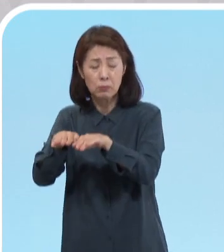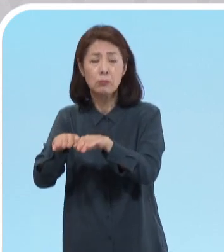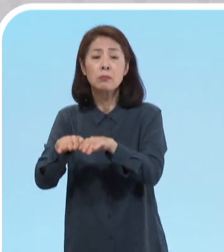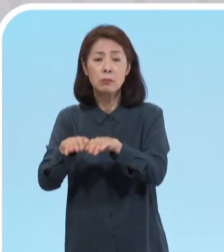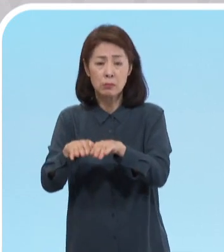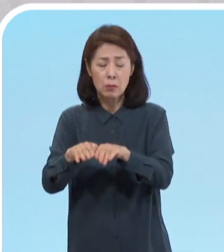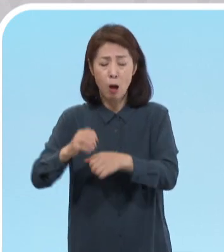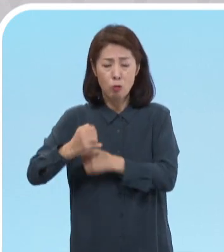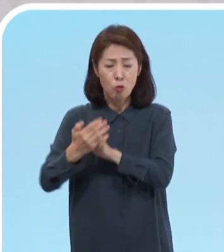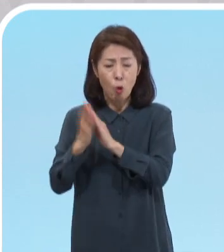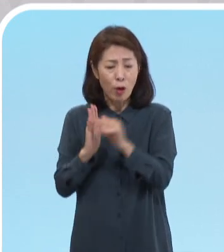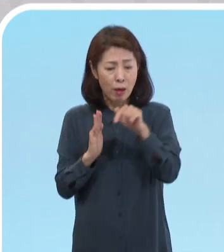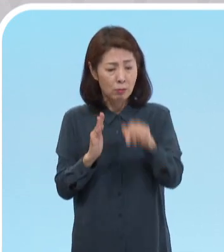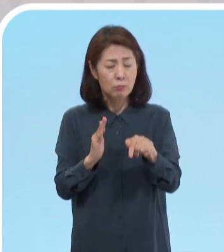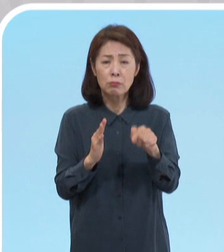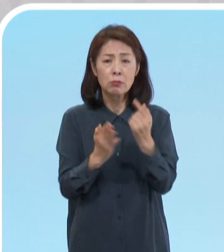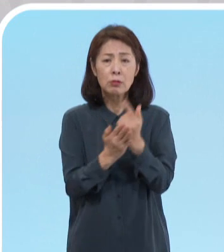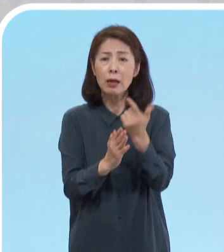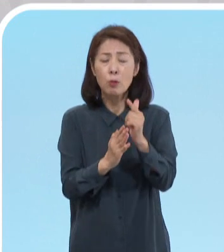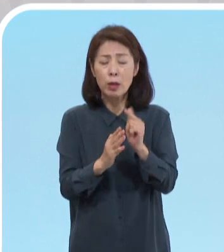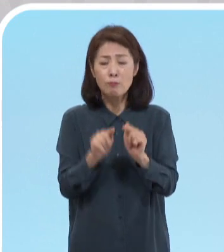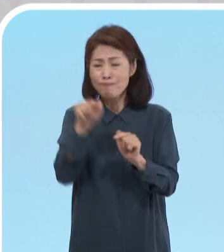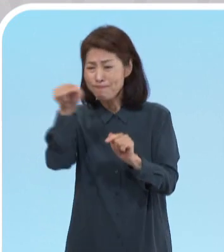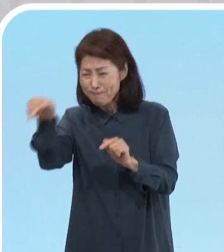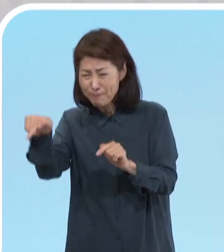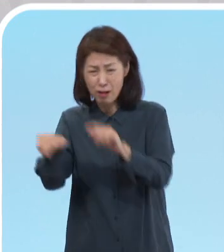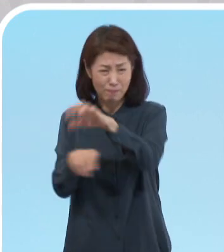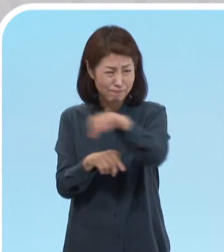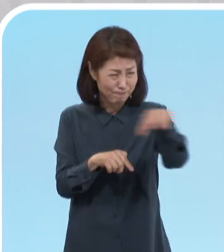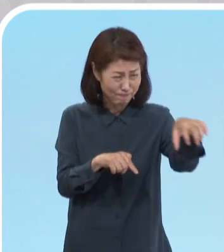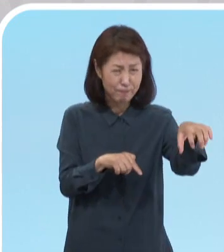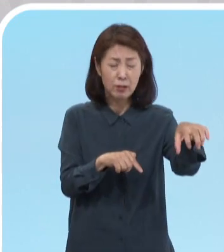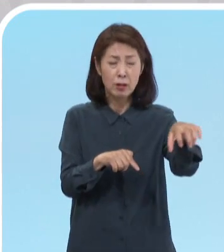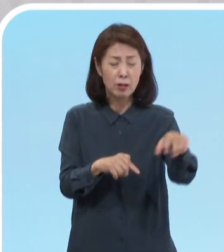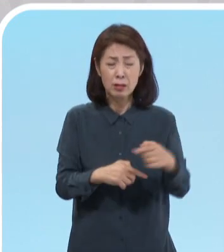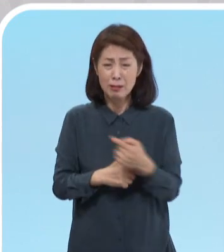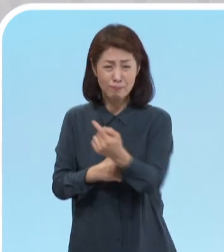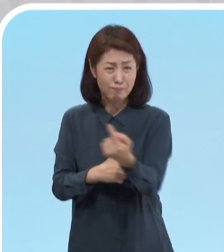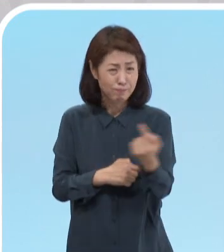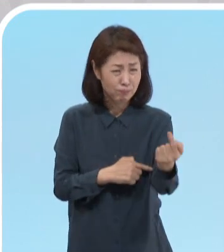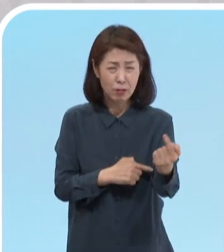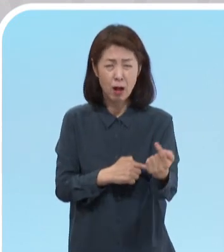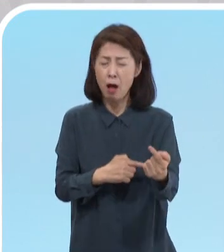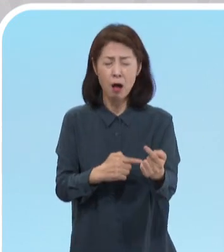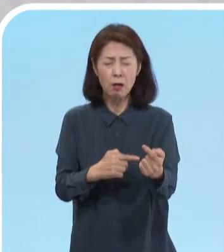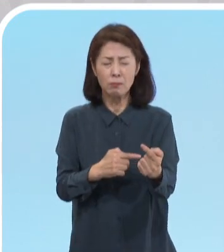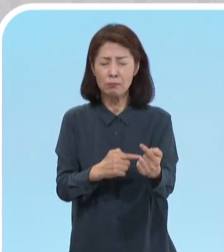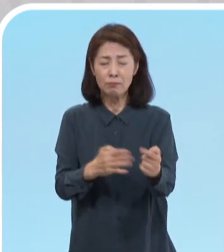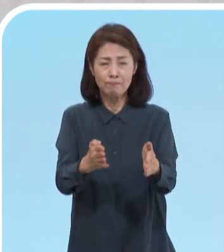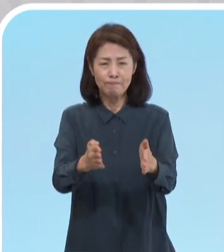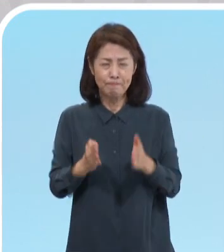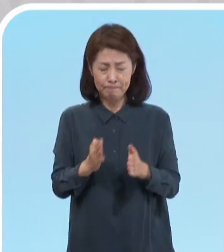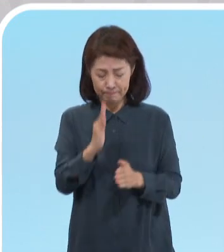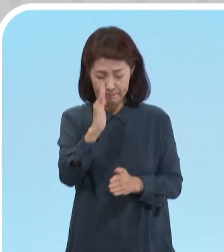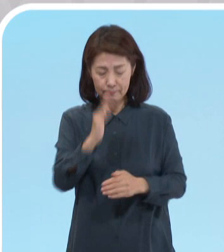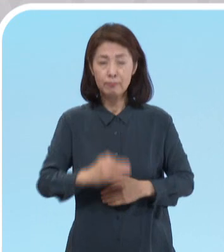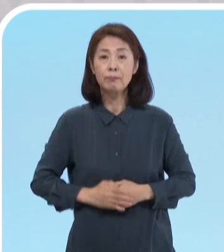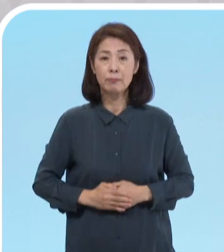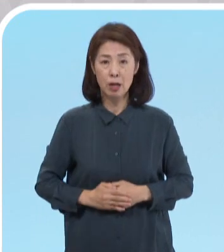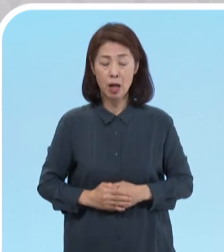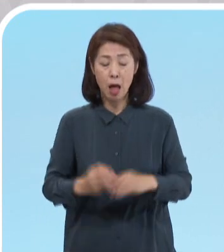染リスクの高い施設の利用や、そうした施設の利用を目的とした県境をまたぐ移動を控えましょ